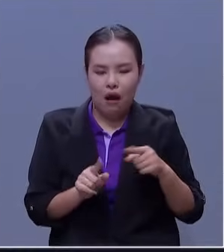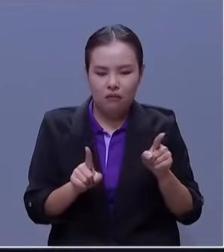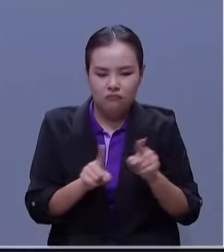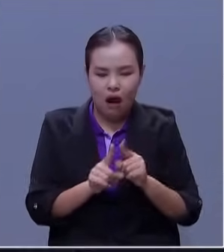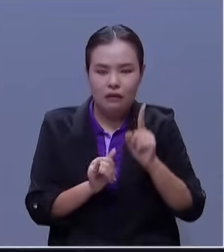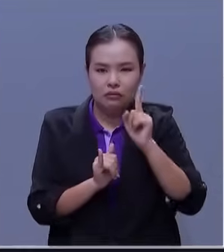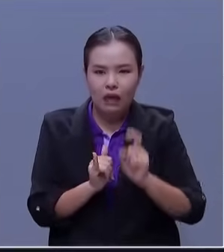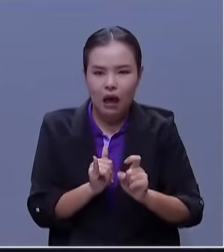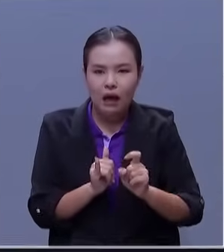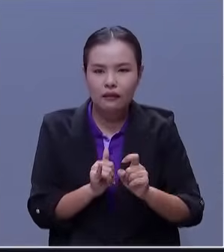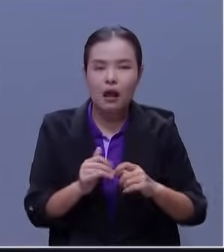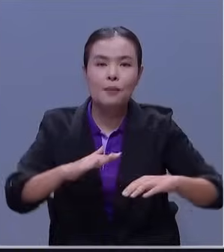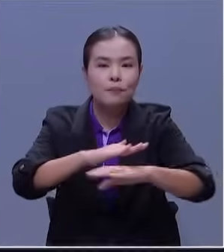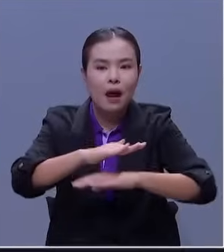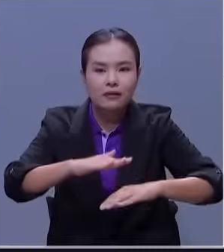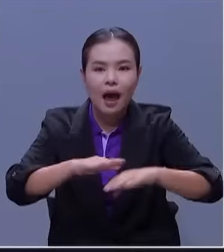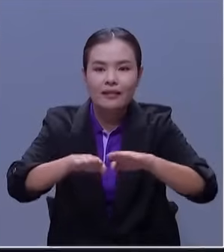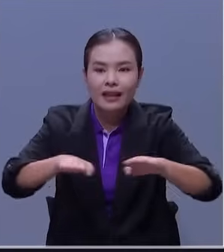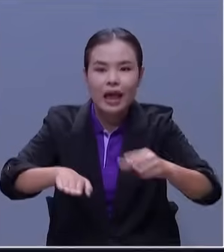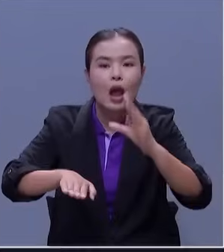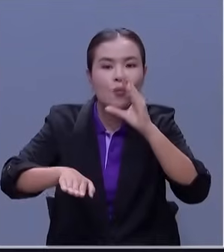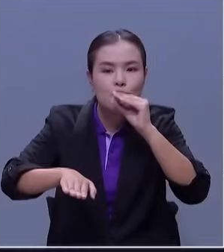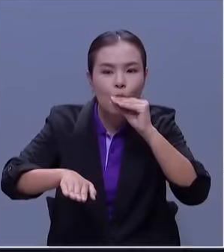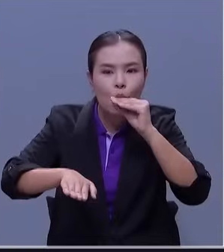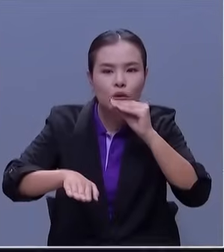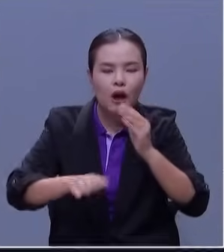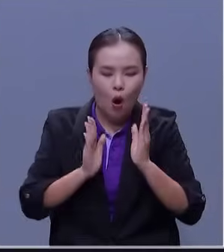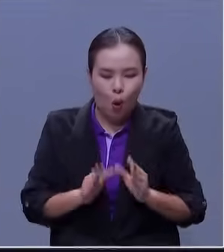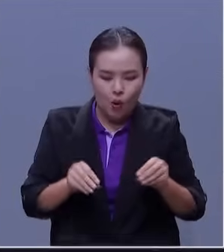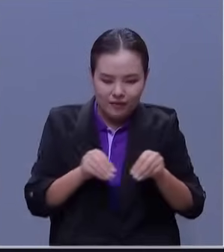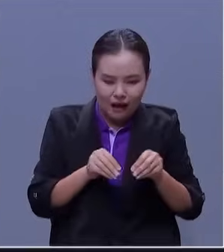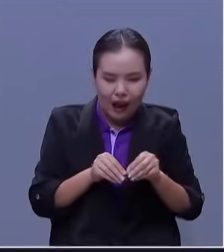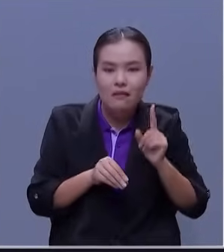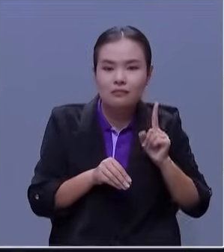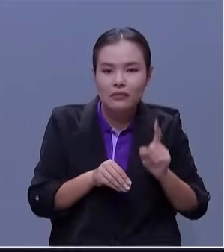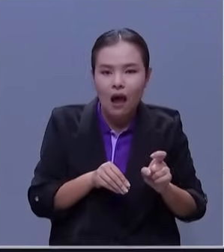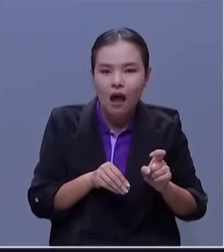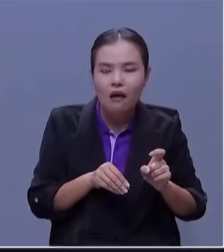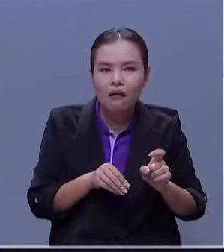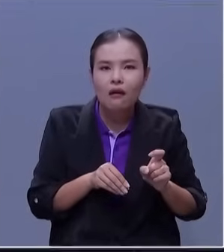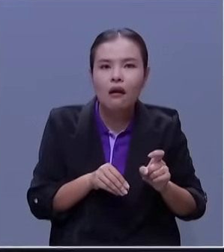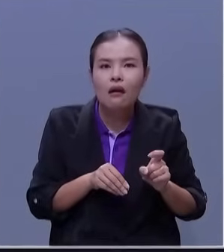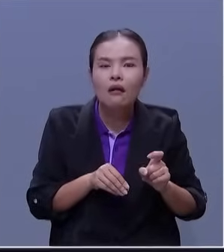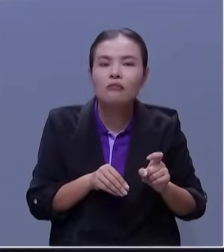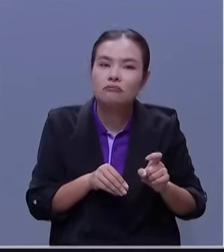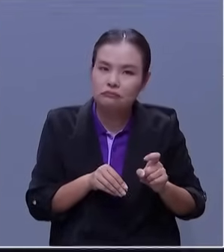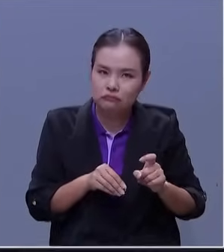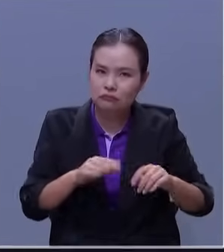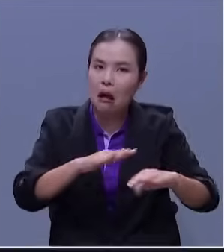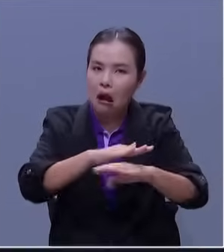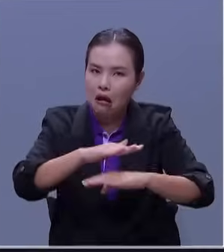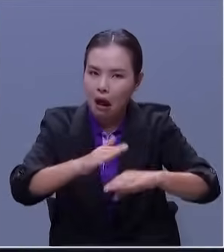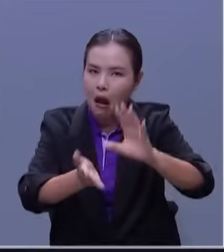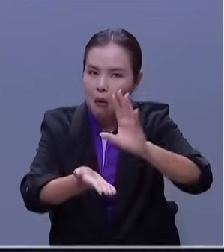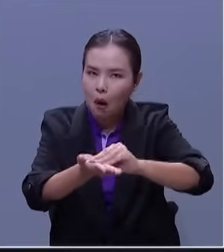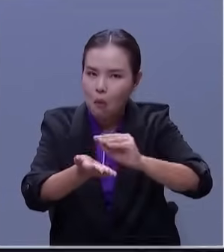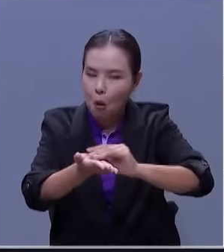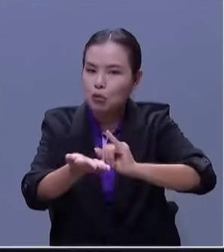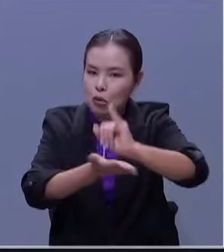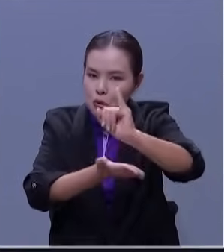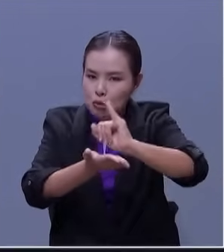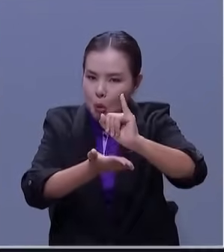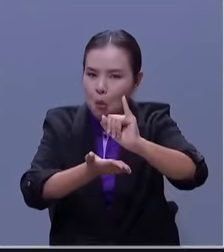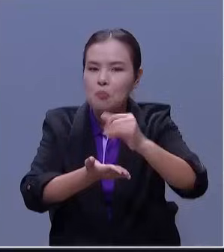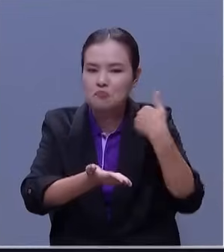พยานหลักฐานของเด็กที่พูดกับคนใกล้ตายเนี่ยมันจะเป็นข้อมูลที่ถูกต้องหรือ